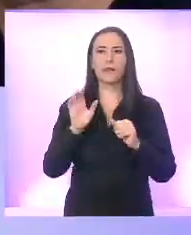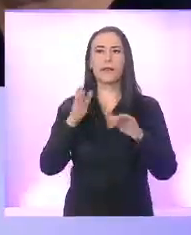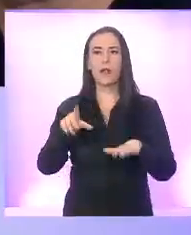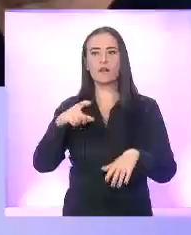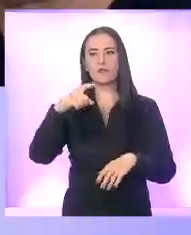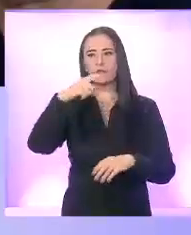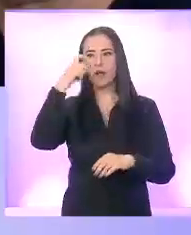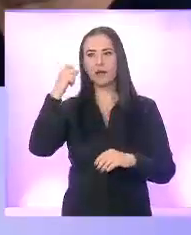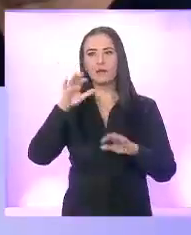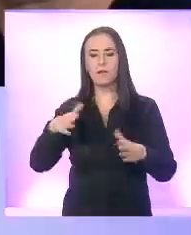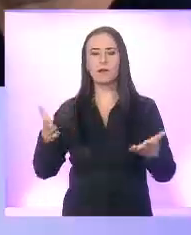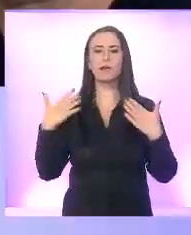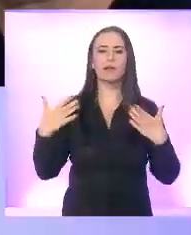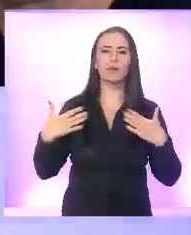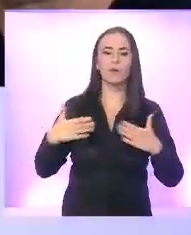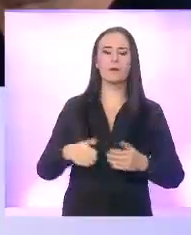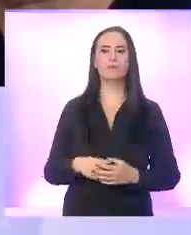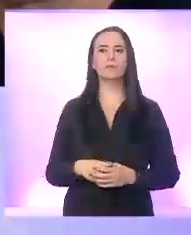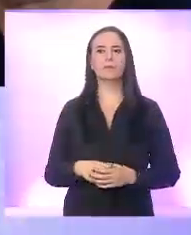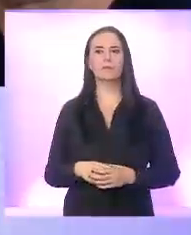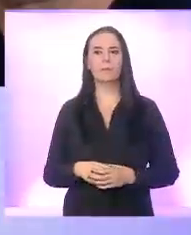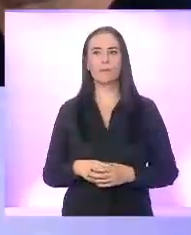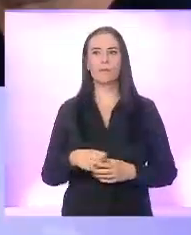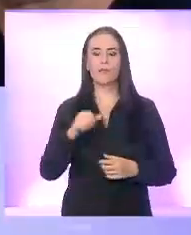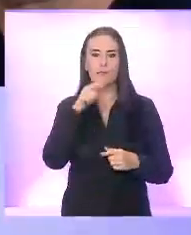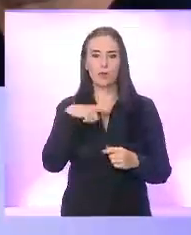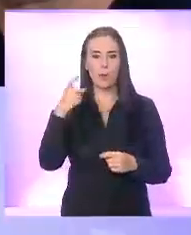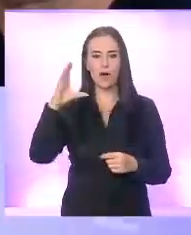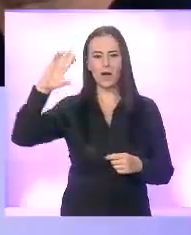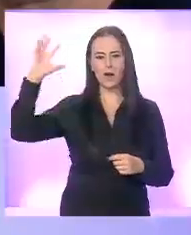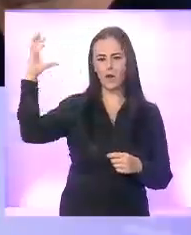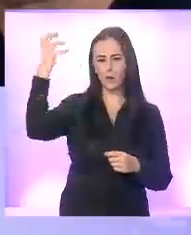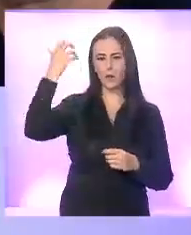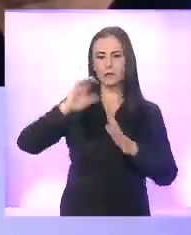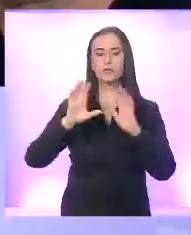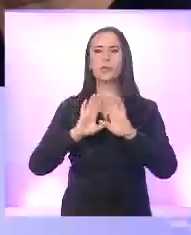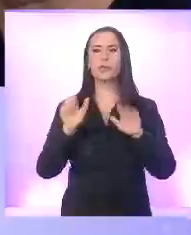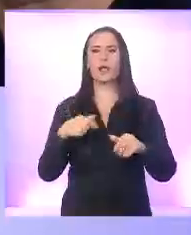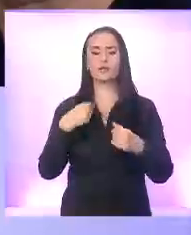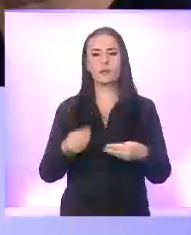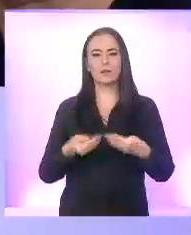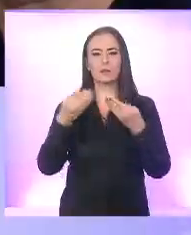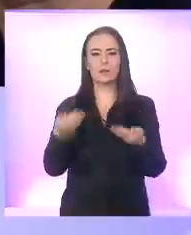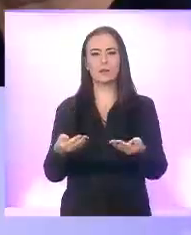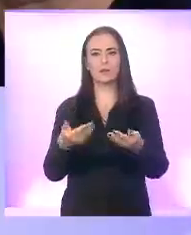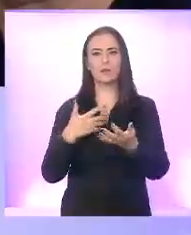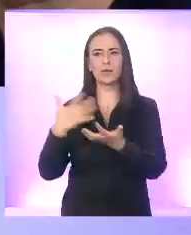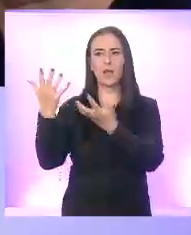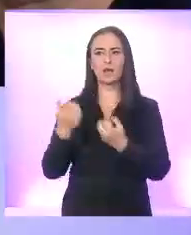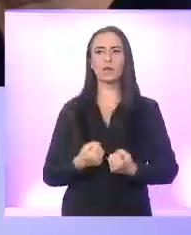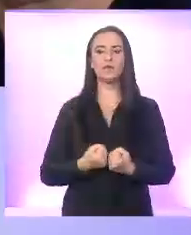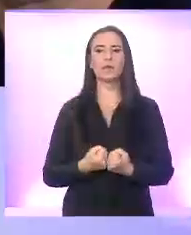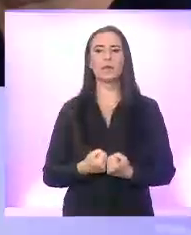în căldură, în arșiță, pe caniculă. Deci acestea nu sunt condiții să aducă din